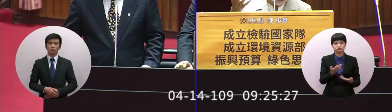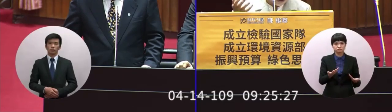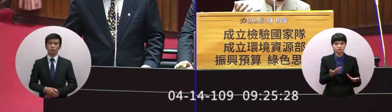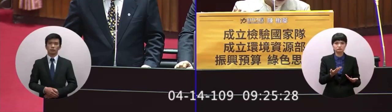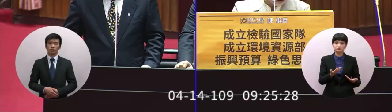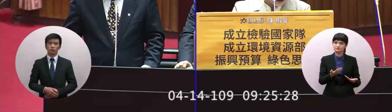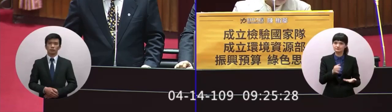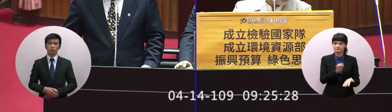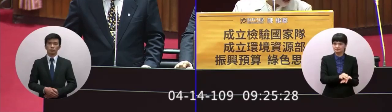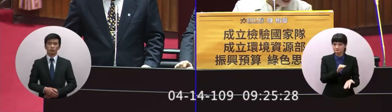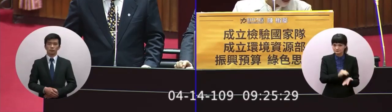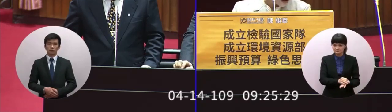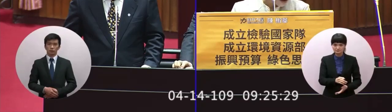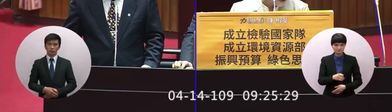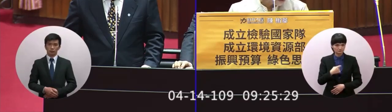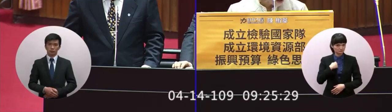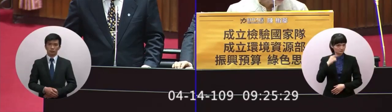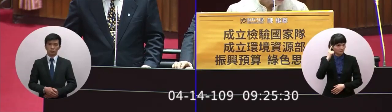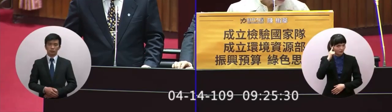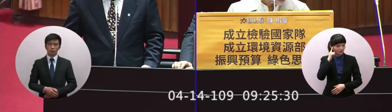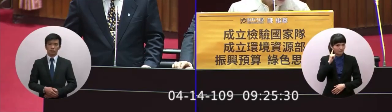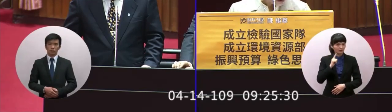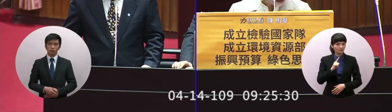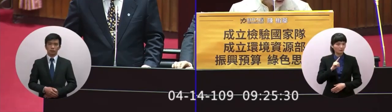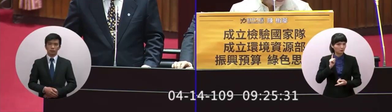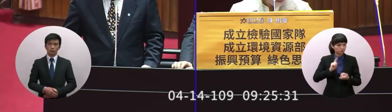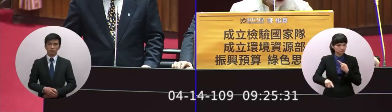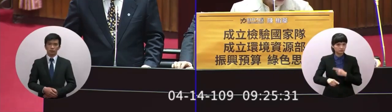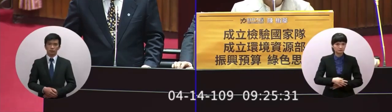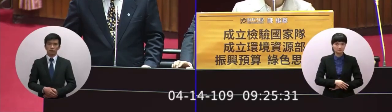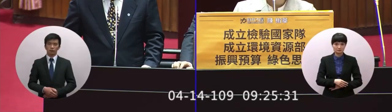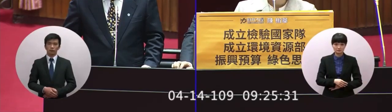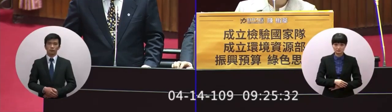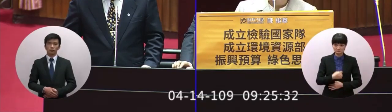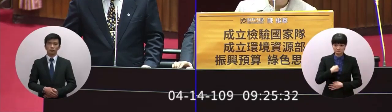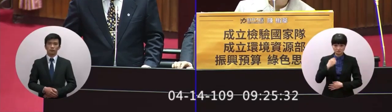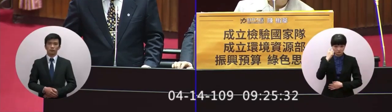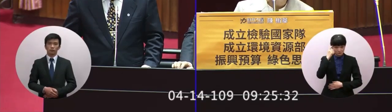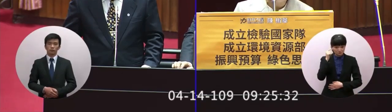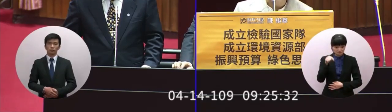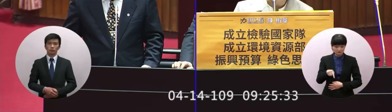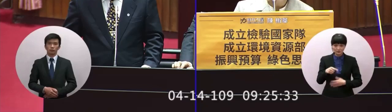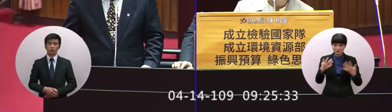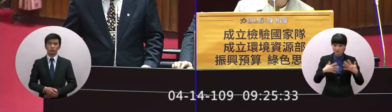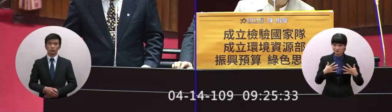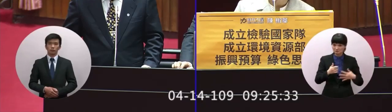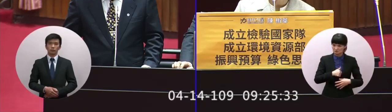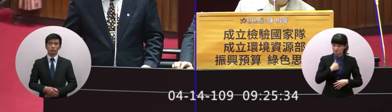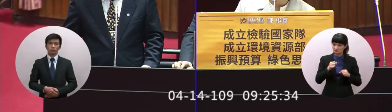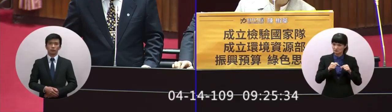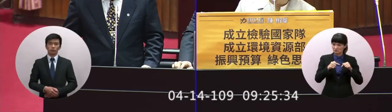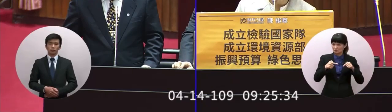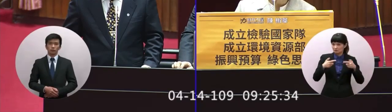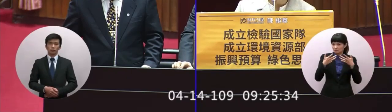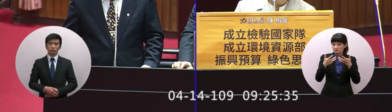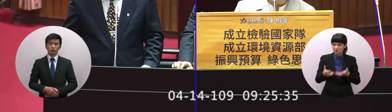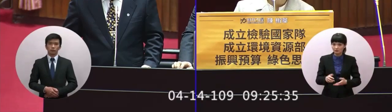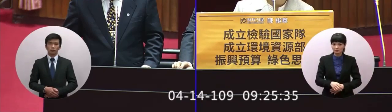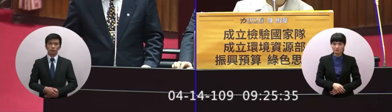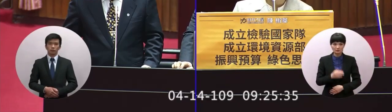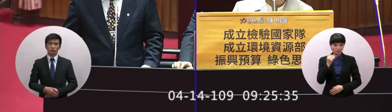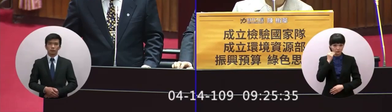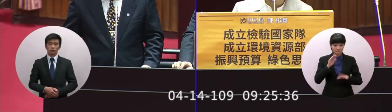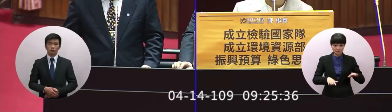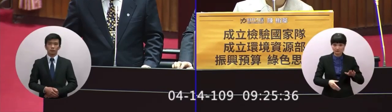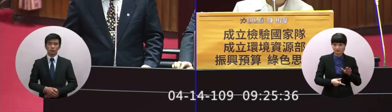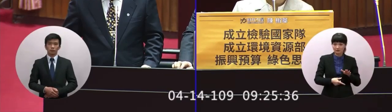我是要跟院长来表达，就是说目前这个问题是越来越严重，越来越严重。如果我们现在不赶快